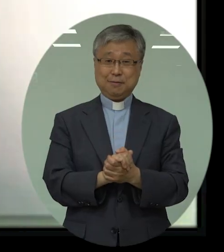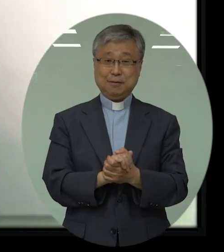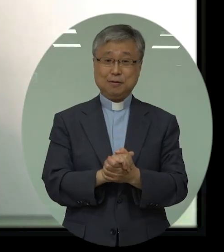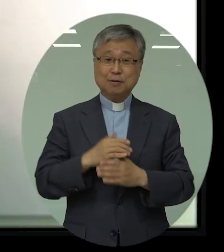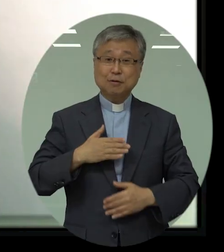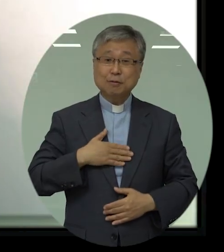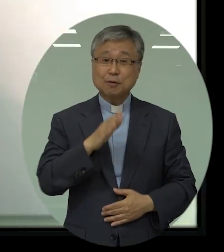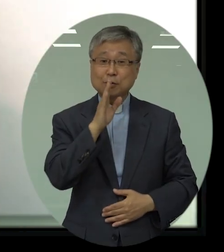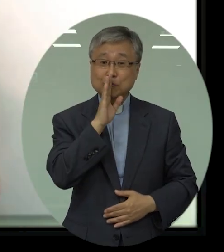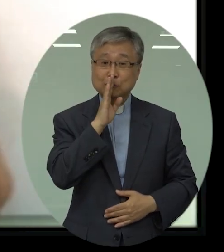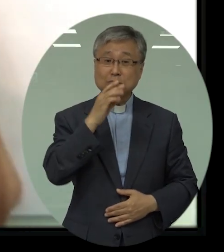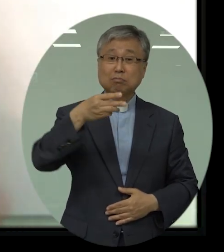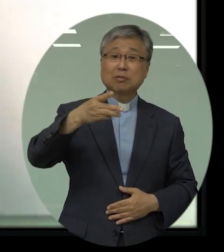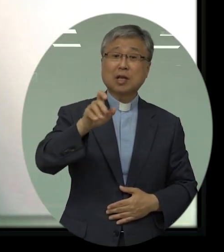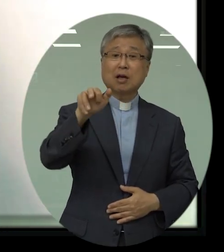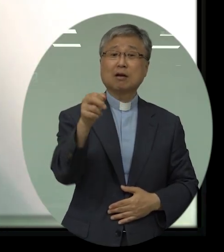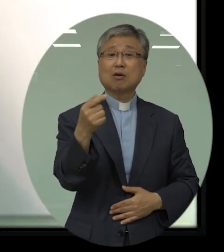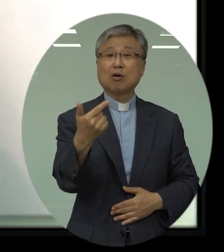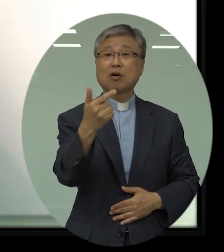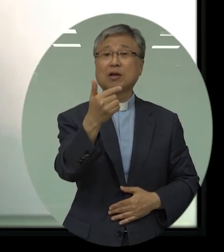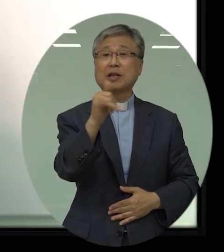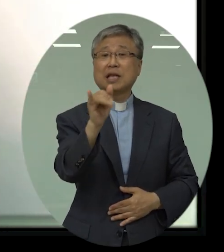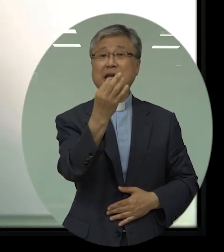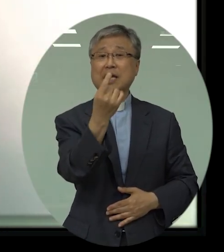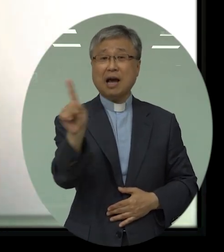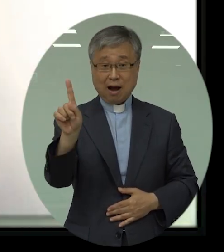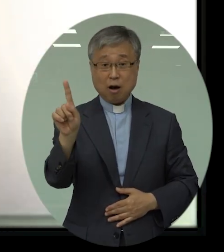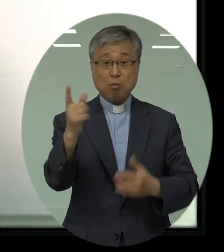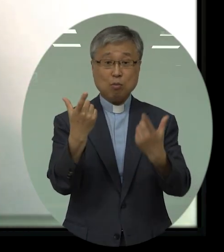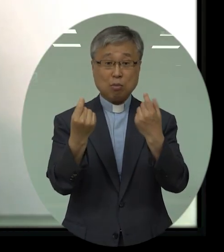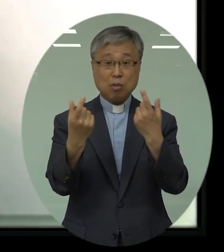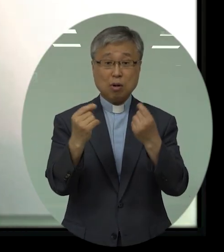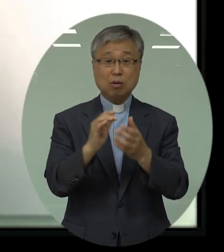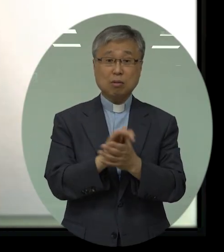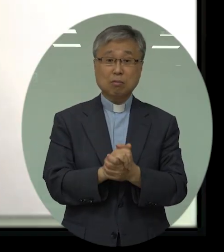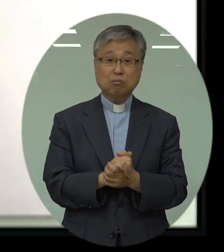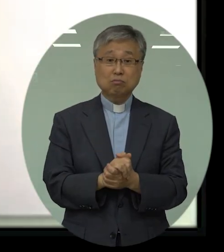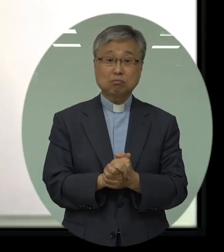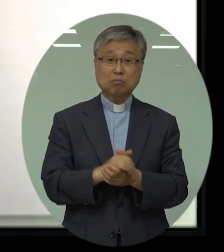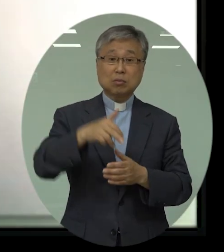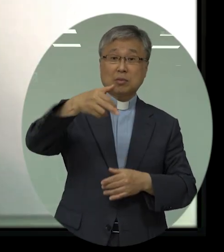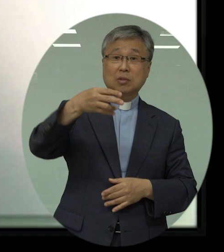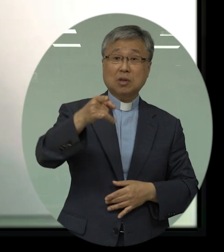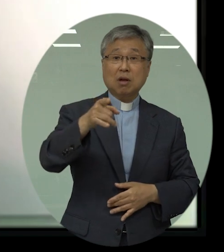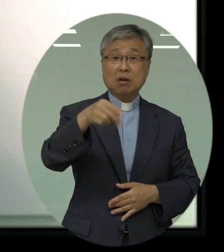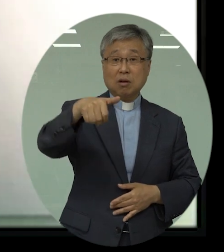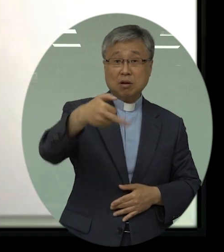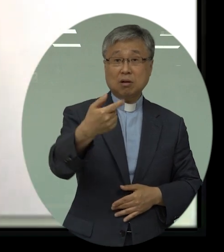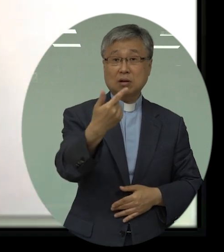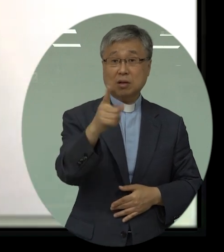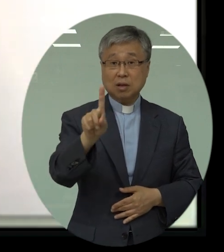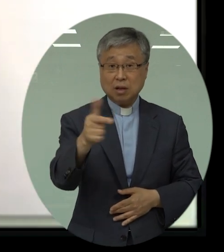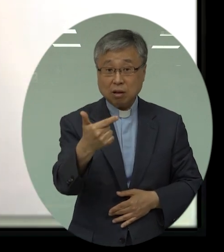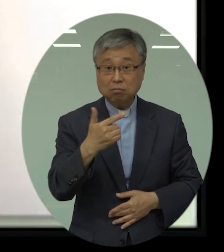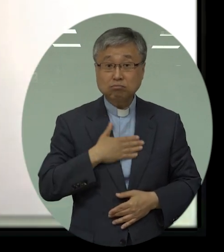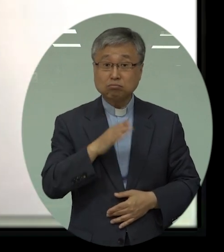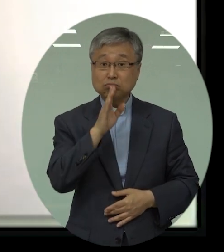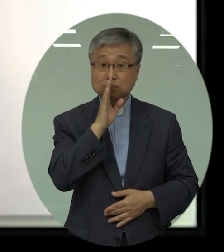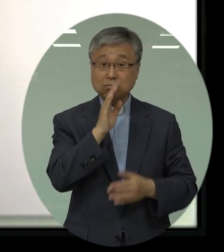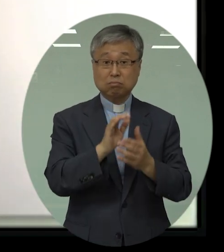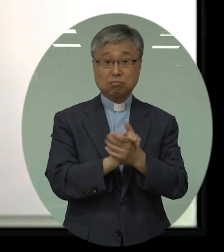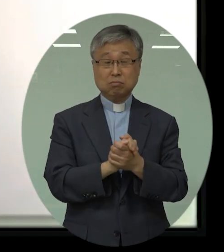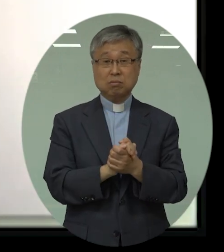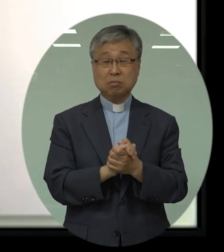뭐 테크니아 이렇게도 말하기도 하고 테크니아, 테크난, 테크니아 뭐 이렇게 말하는데